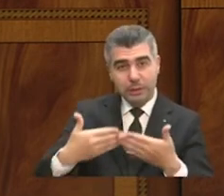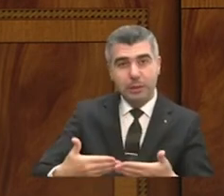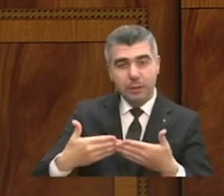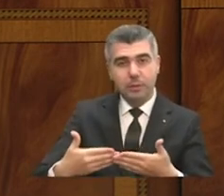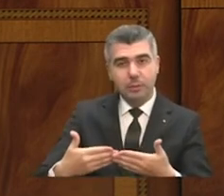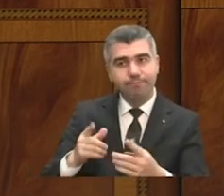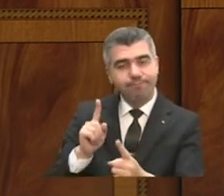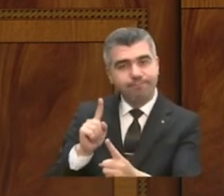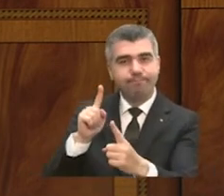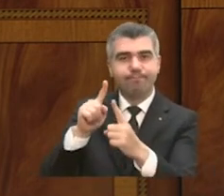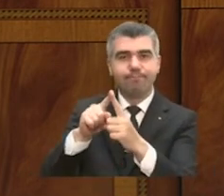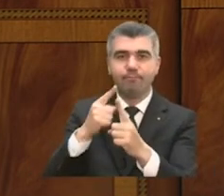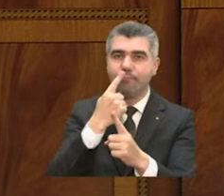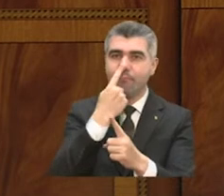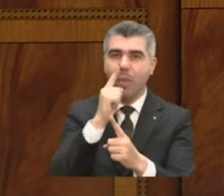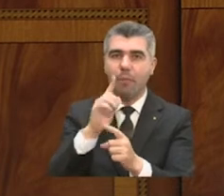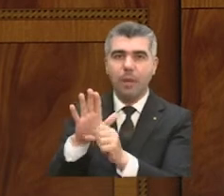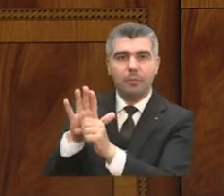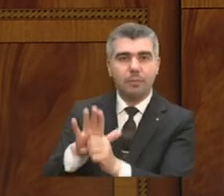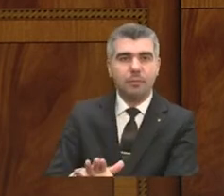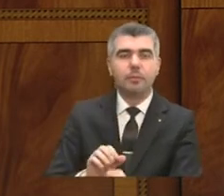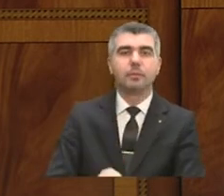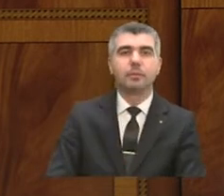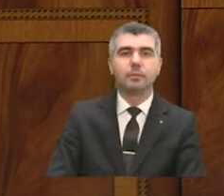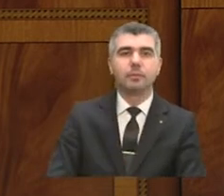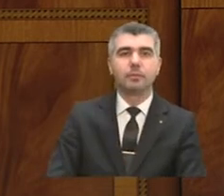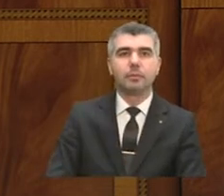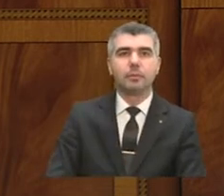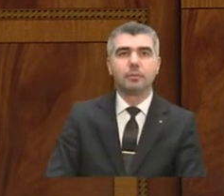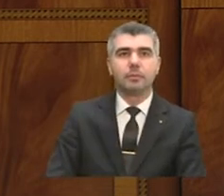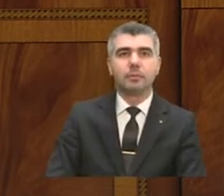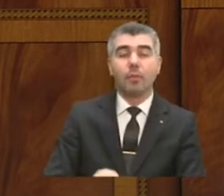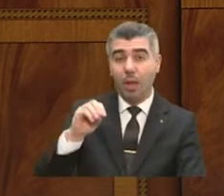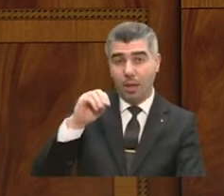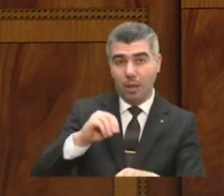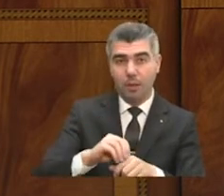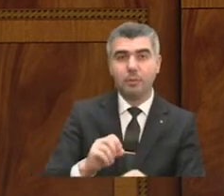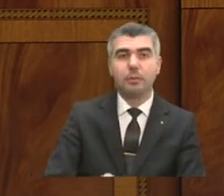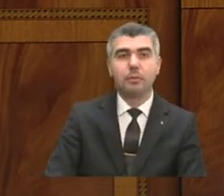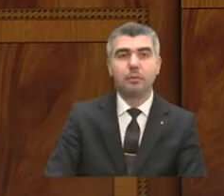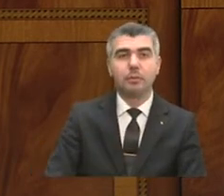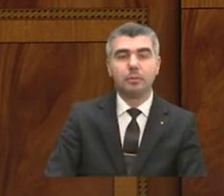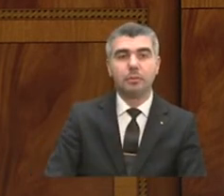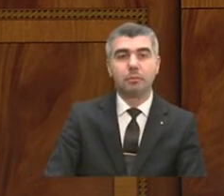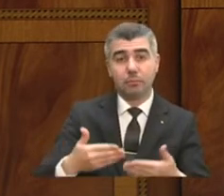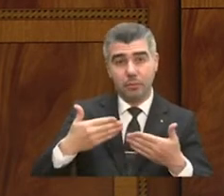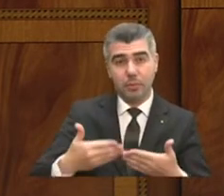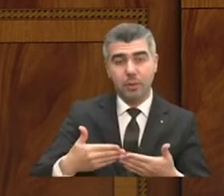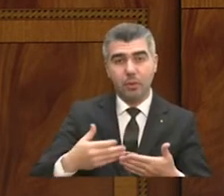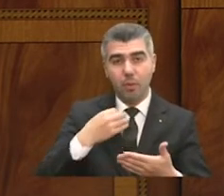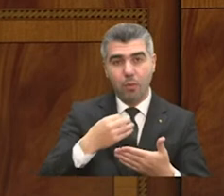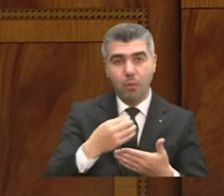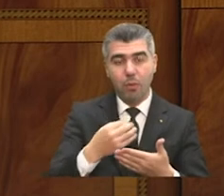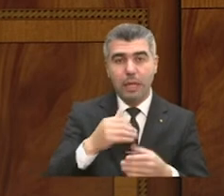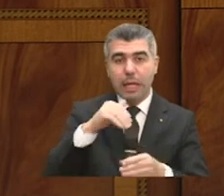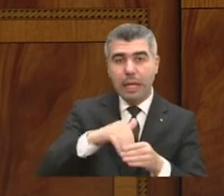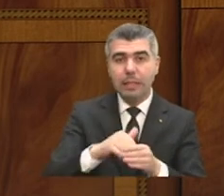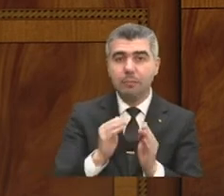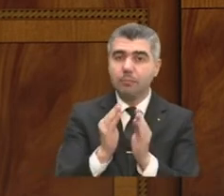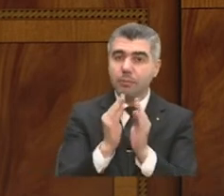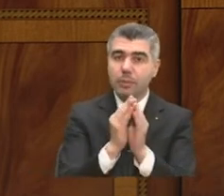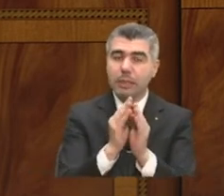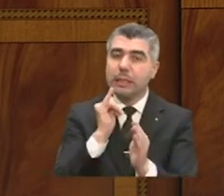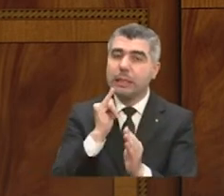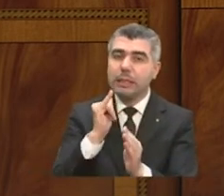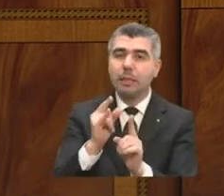personnes qui malheureusement continuent à considérer ça comme liberté d'expression. à partir